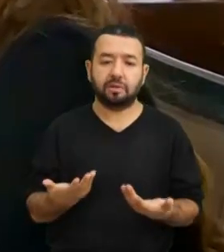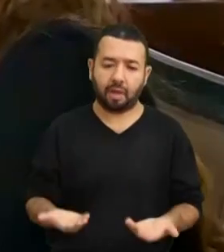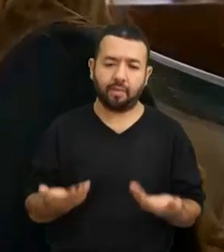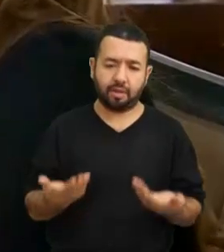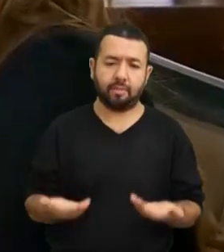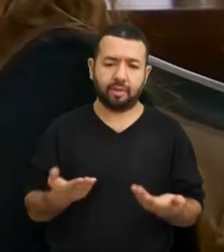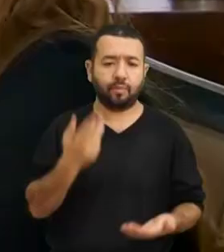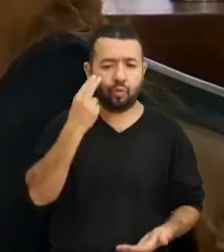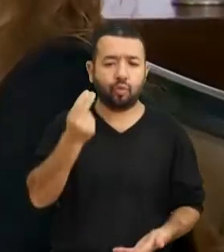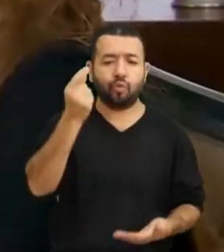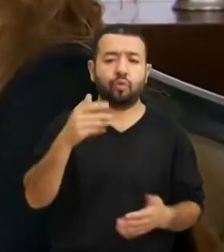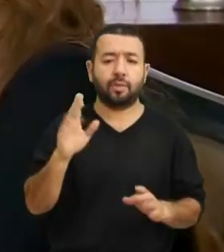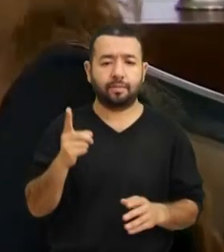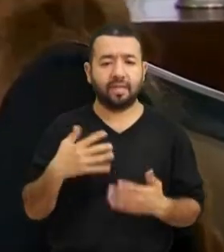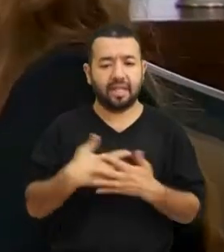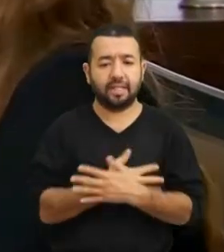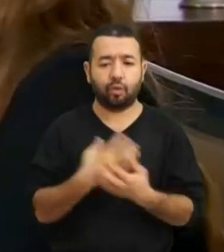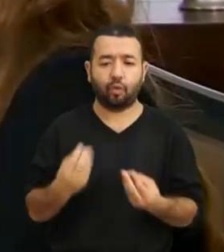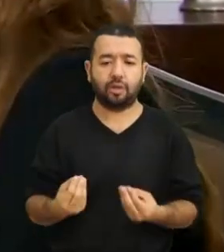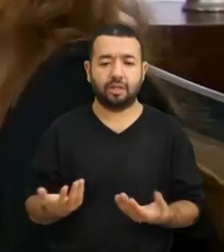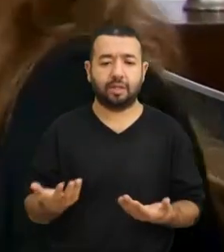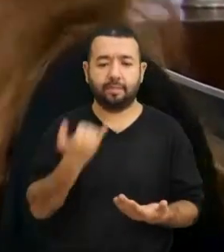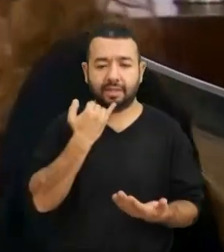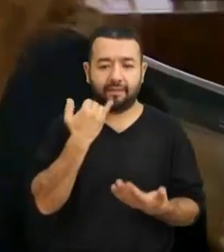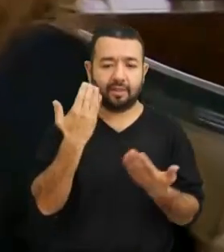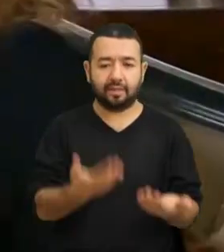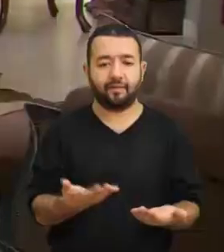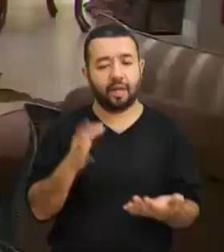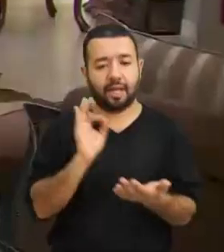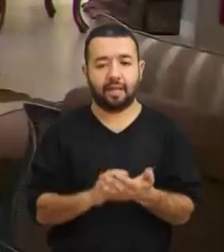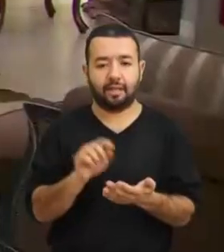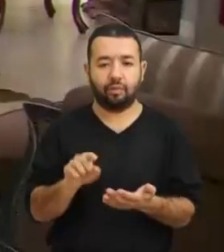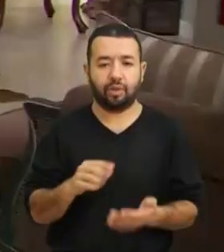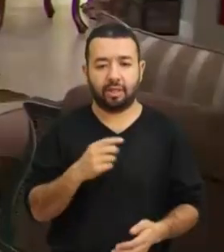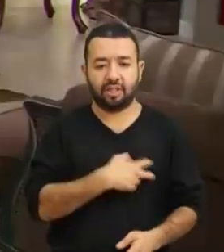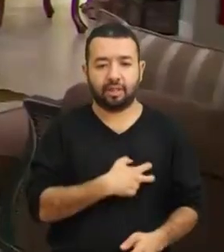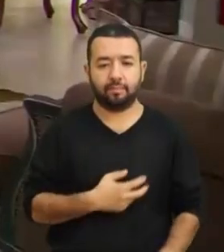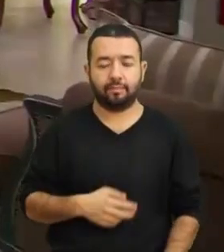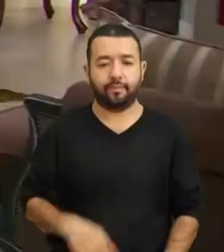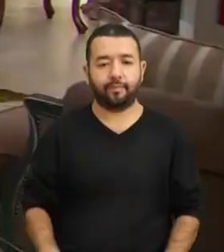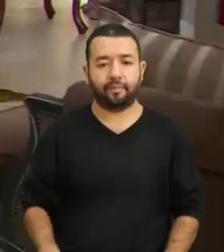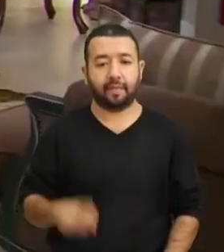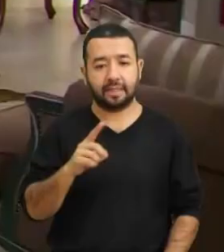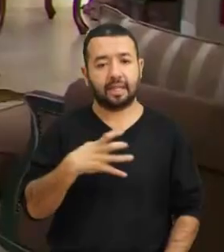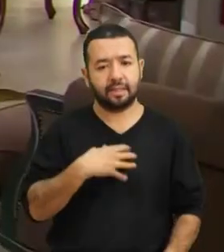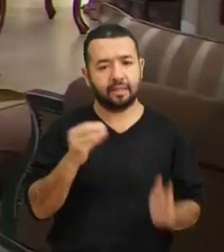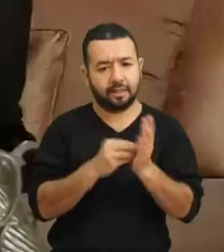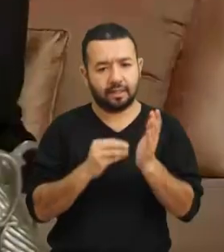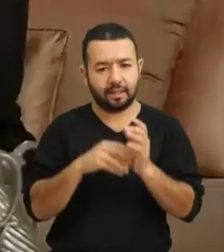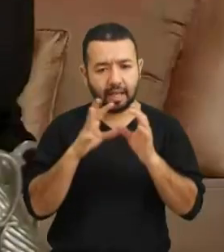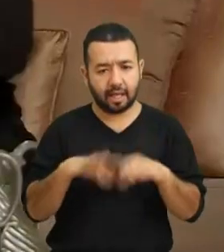gerçekten unutulmaz bir gece olacak konuklarla. Aynen öyle aşkım. Aşkım sen şimdi hemen kendi ekleyeceğin isimleri